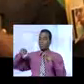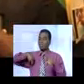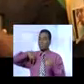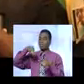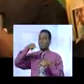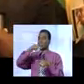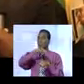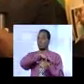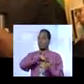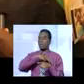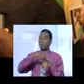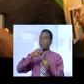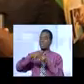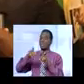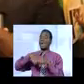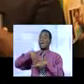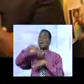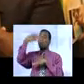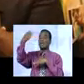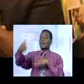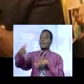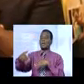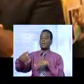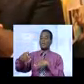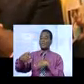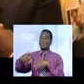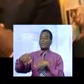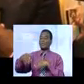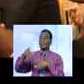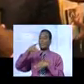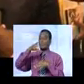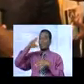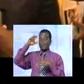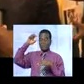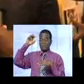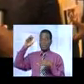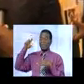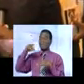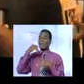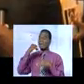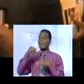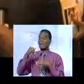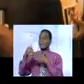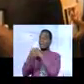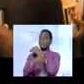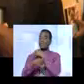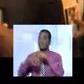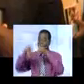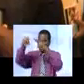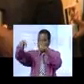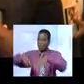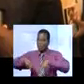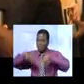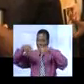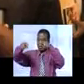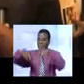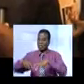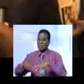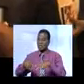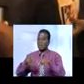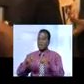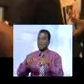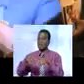de ce fait tragique, le Cambodge est un pays agricole qui produit